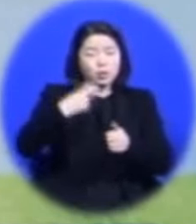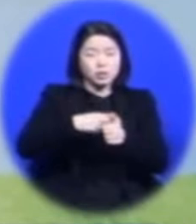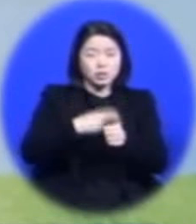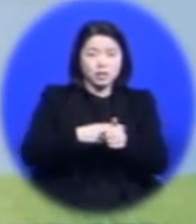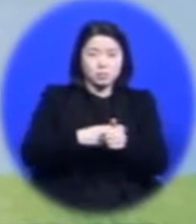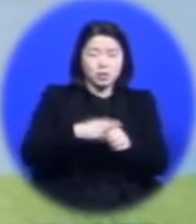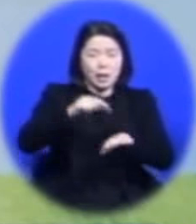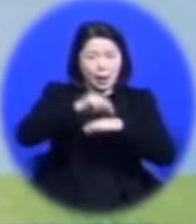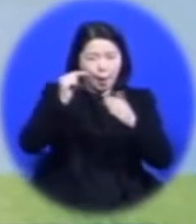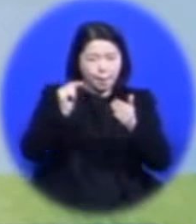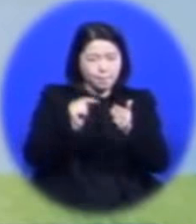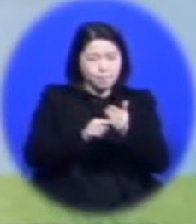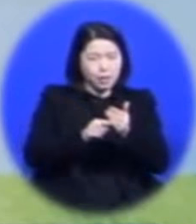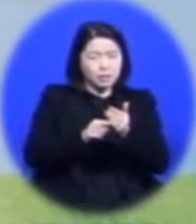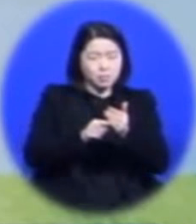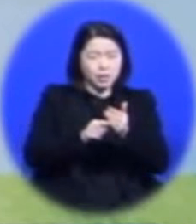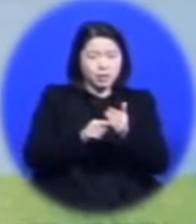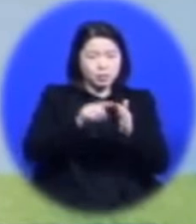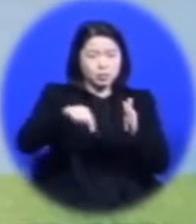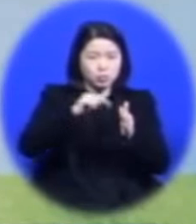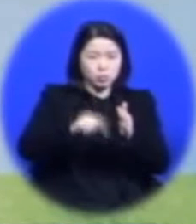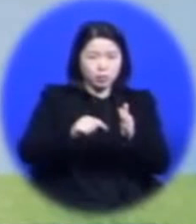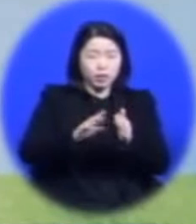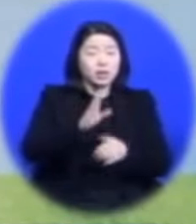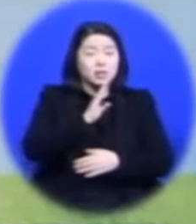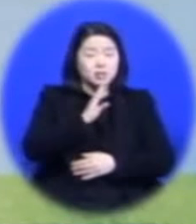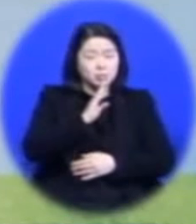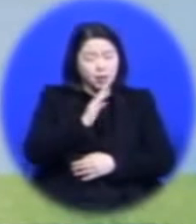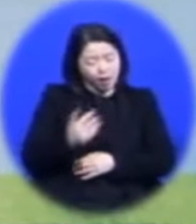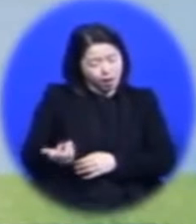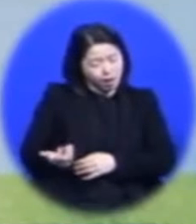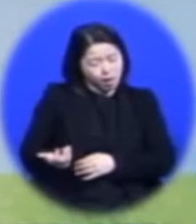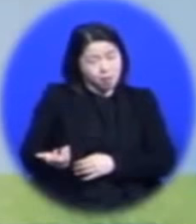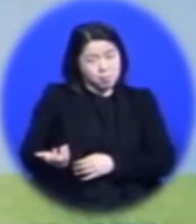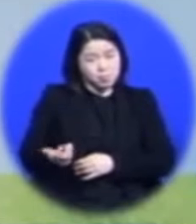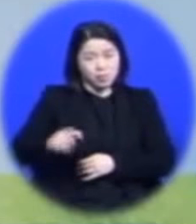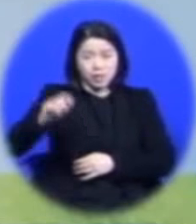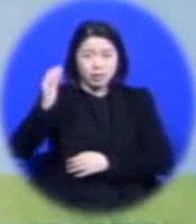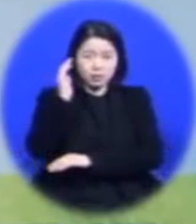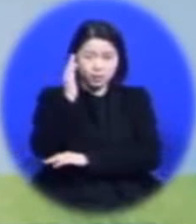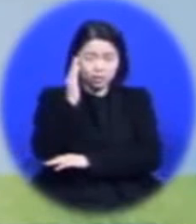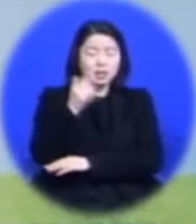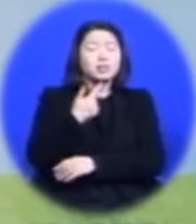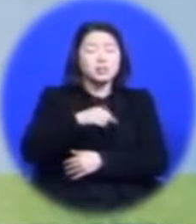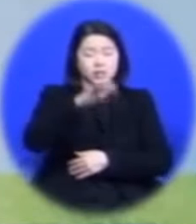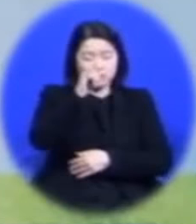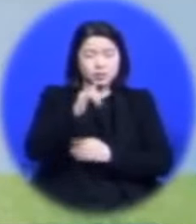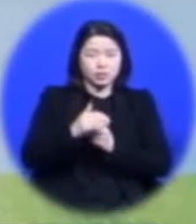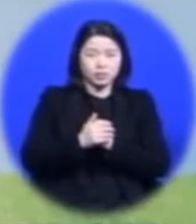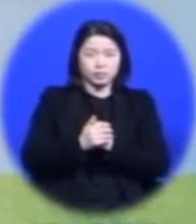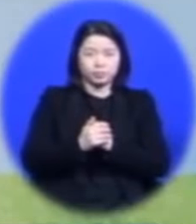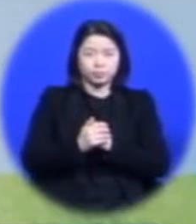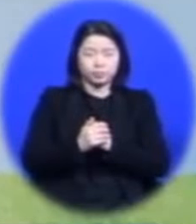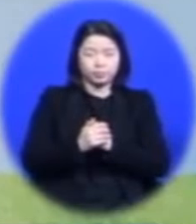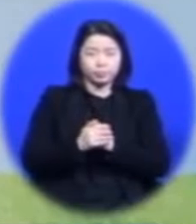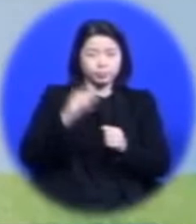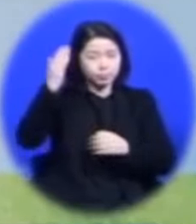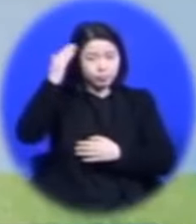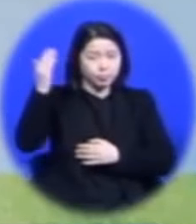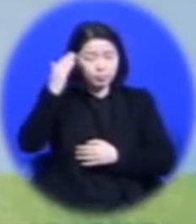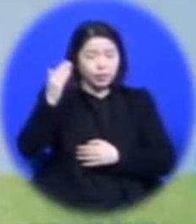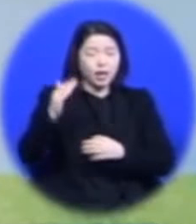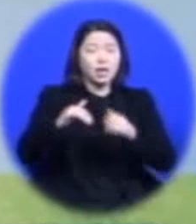마음에 이렇게 정말 아픈 강연을 하셨어요 한국 사회가